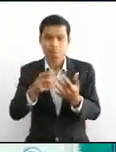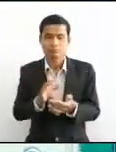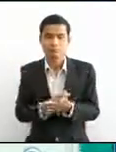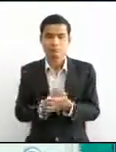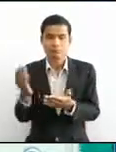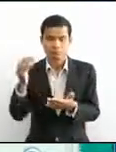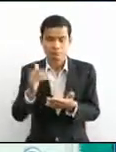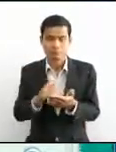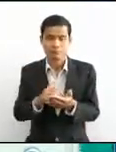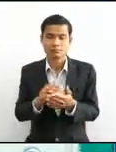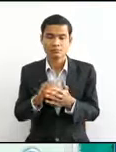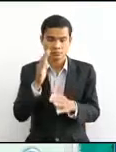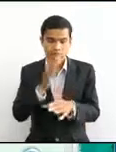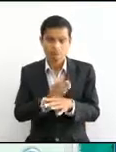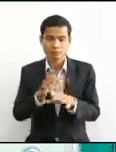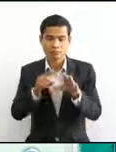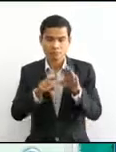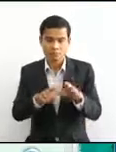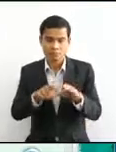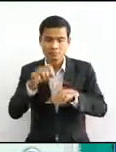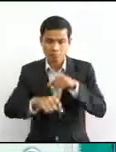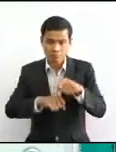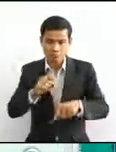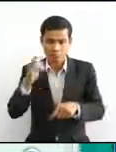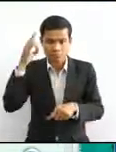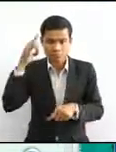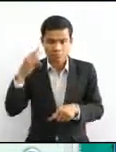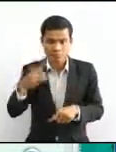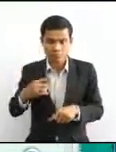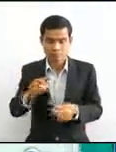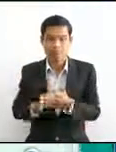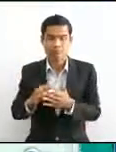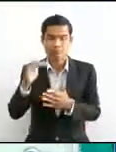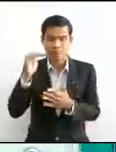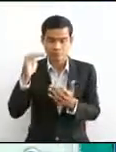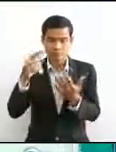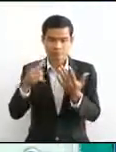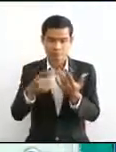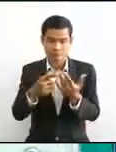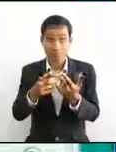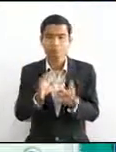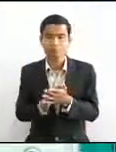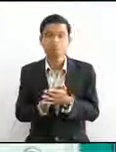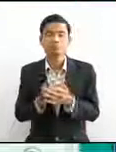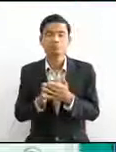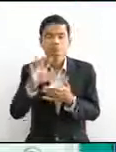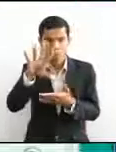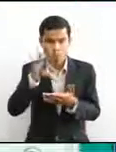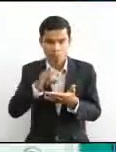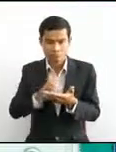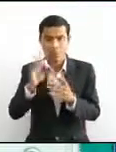tiết con tón con mình xong cha con ọc nía con mình trăm tay ở trong lòng là